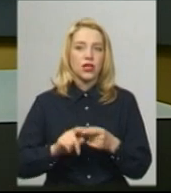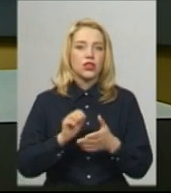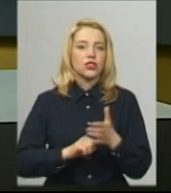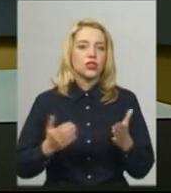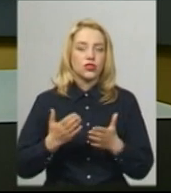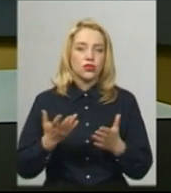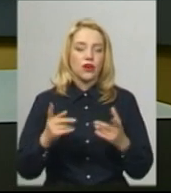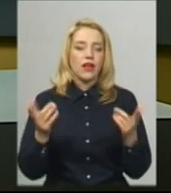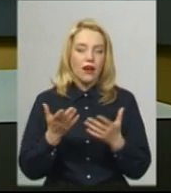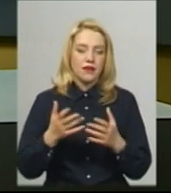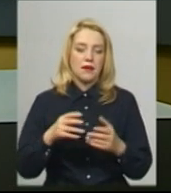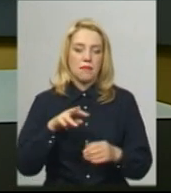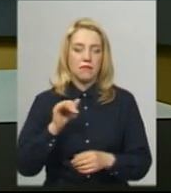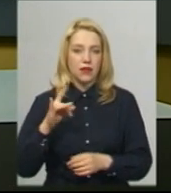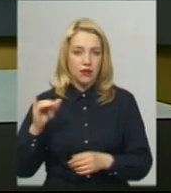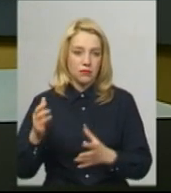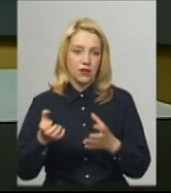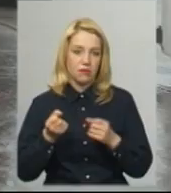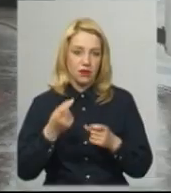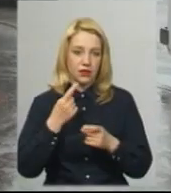які саме дізнавалась Анастасія Збродова.